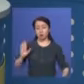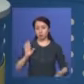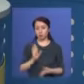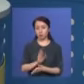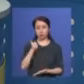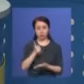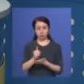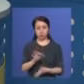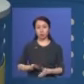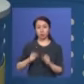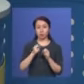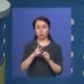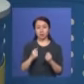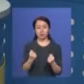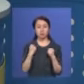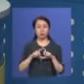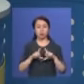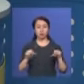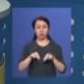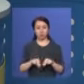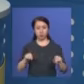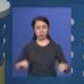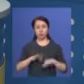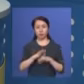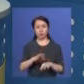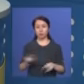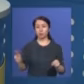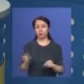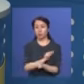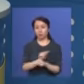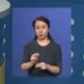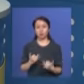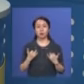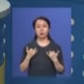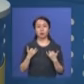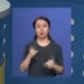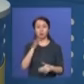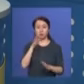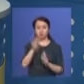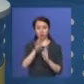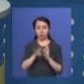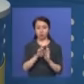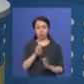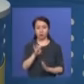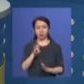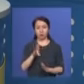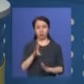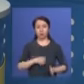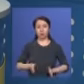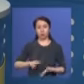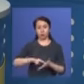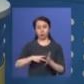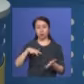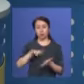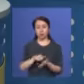По поручению акима области на 12 спортивных объектах Петропавловска произведен капитальный ремонт. Для этого в рамках программ «Енбек» и